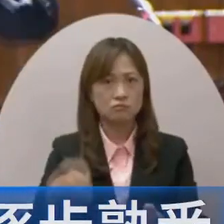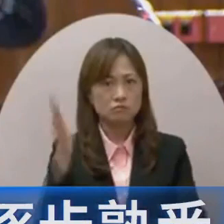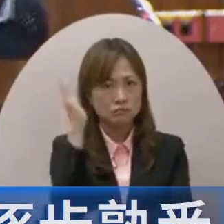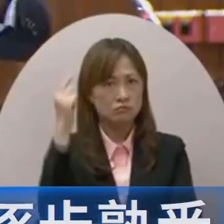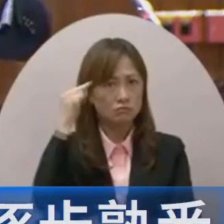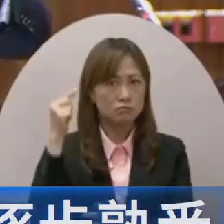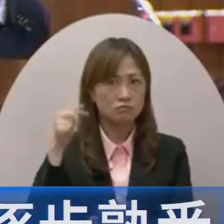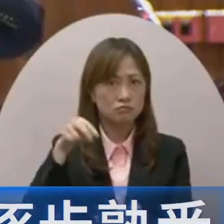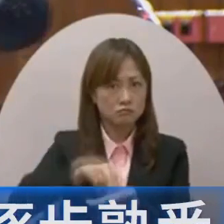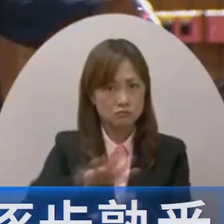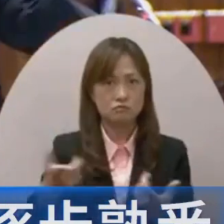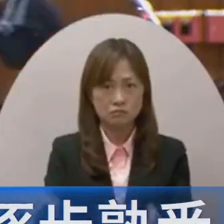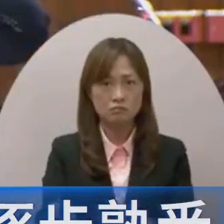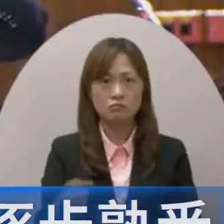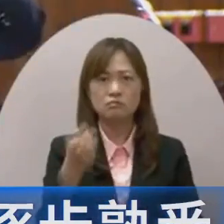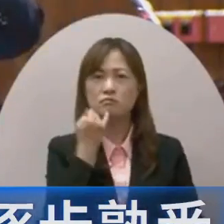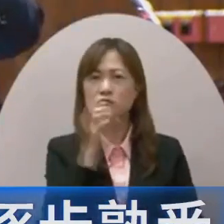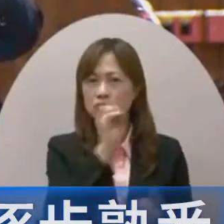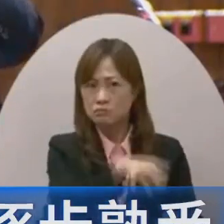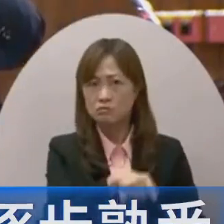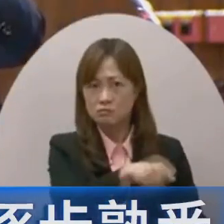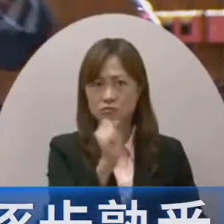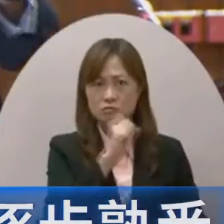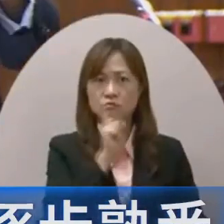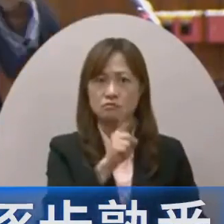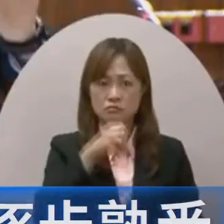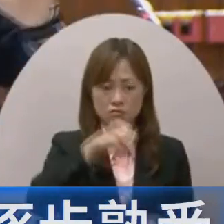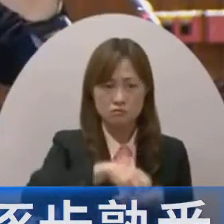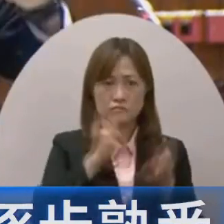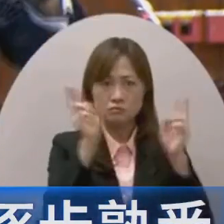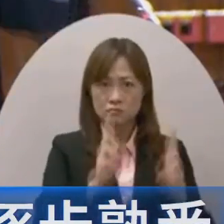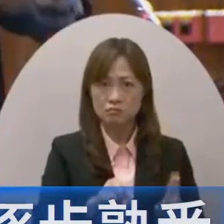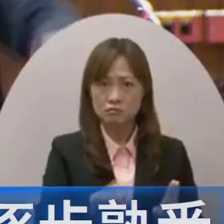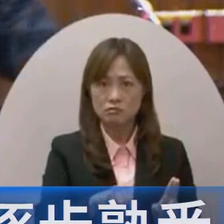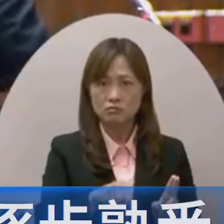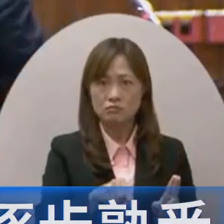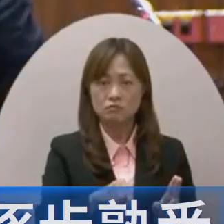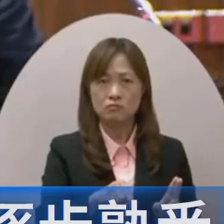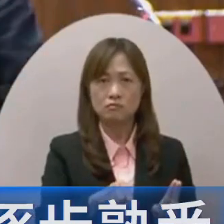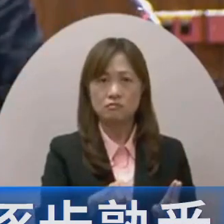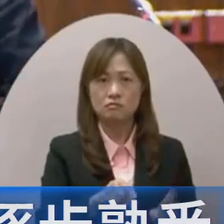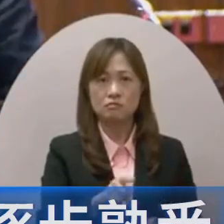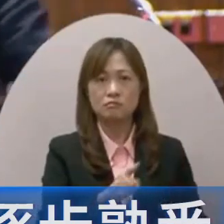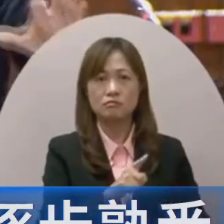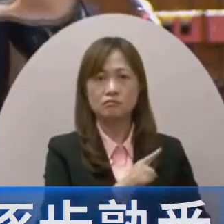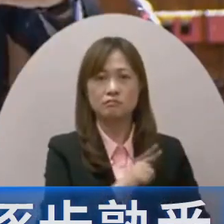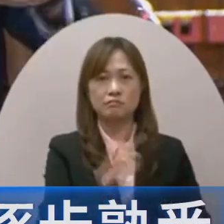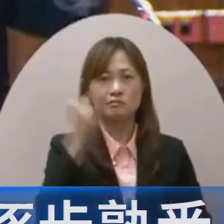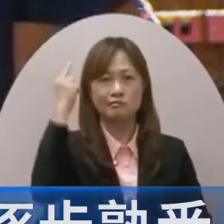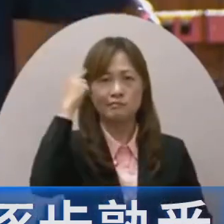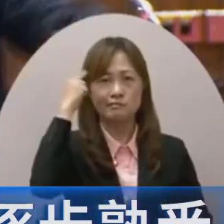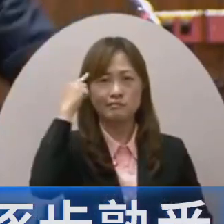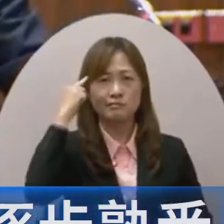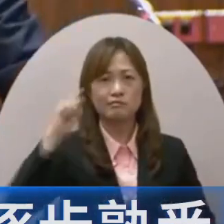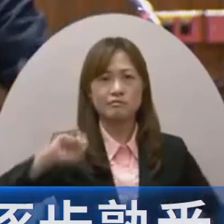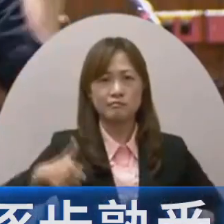能约束他，不要再做核能的自走炮了。 面对阁揆罕